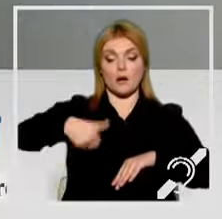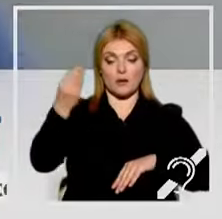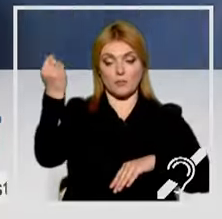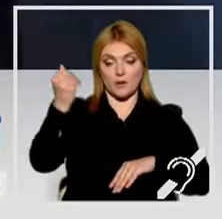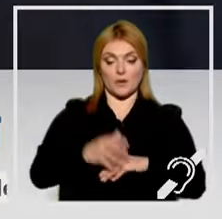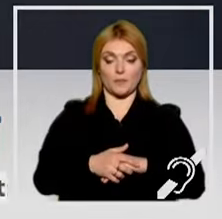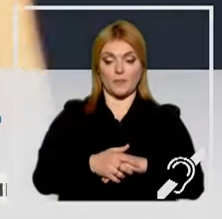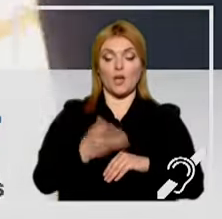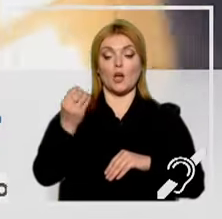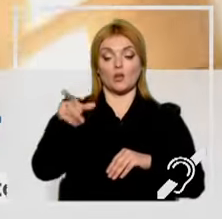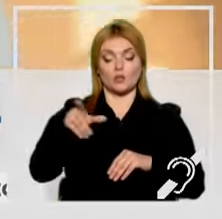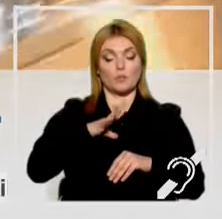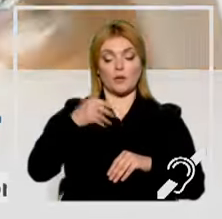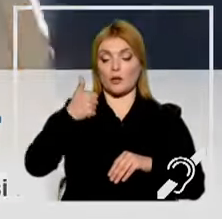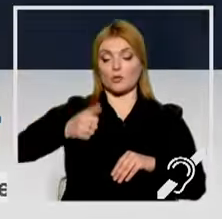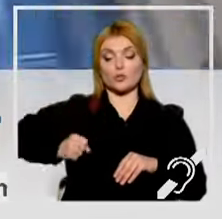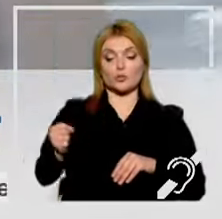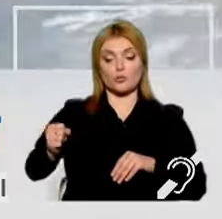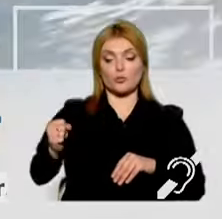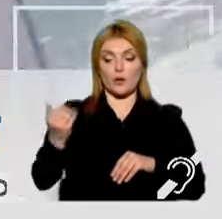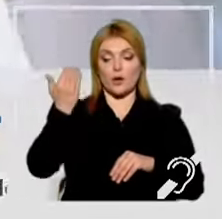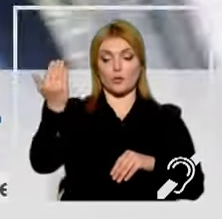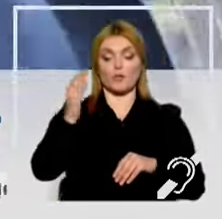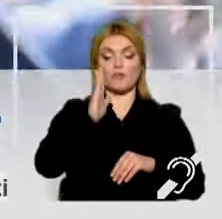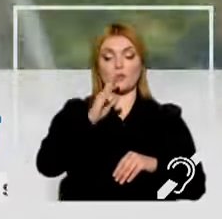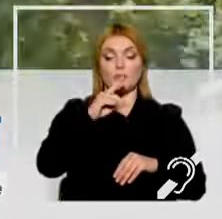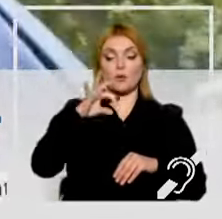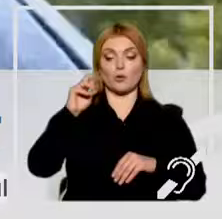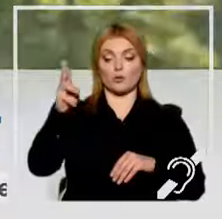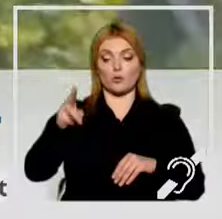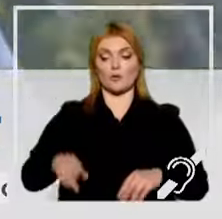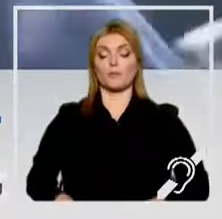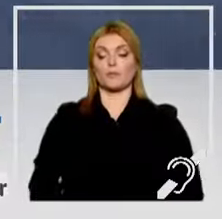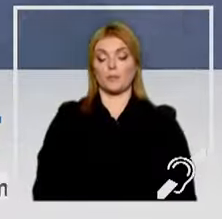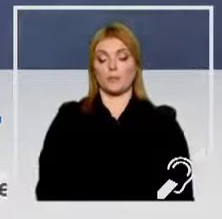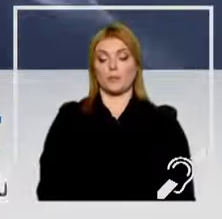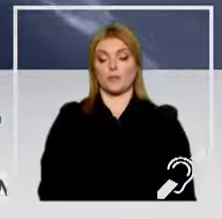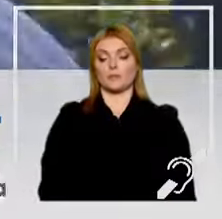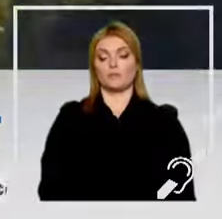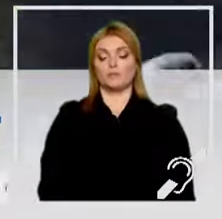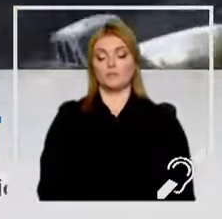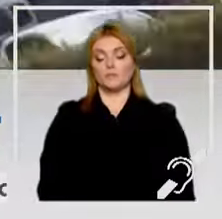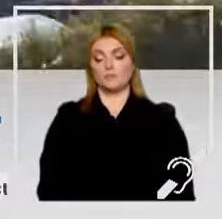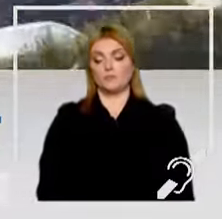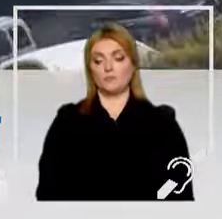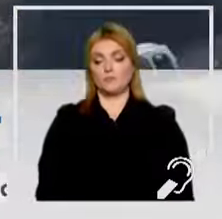plahotniuc de asemenea gofman a enumerat și numele lui Vlad filat ilan șor Serghei rov și veaceslav plat